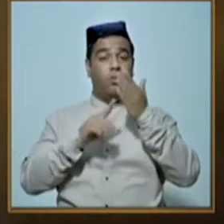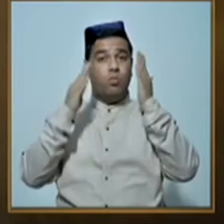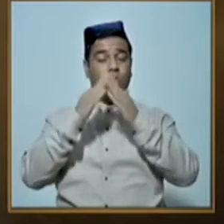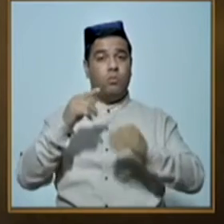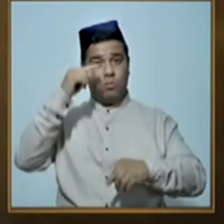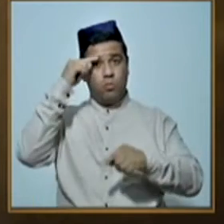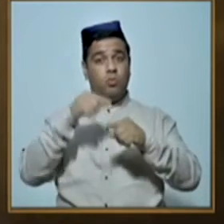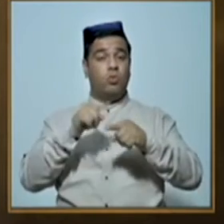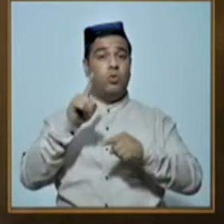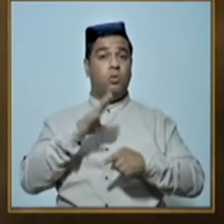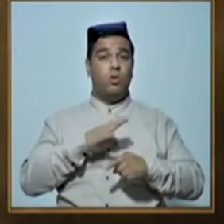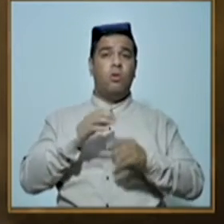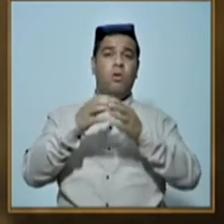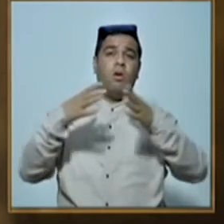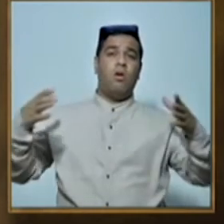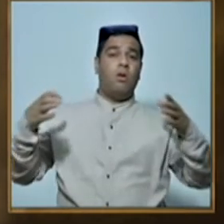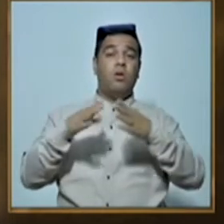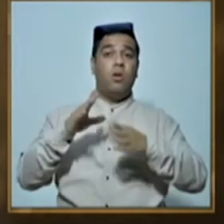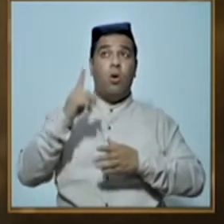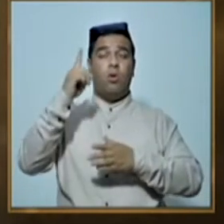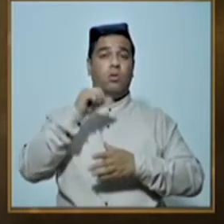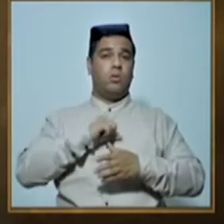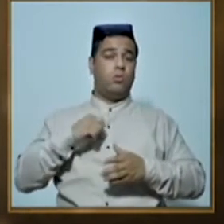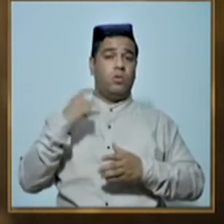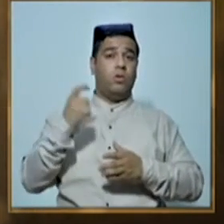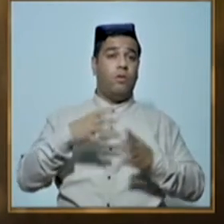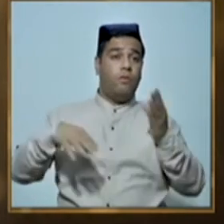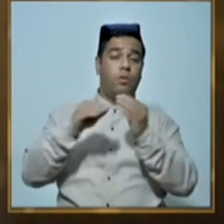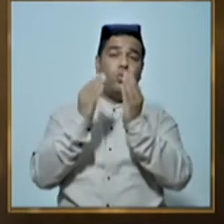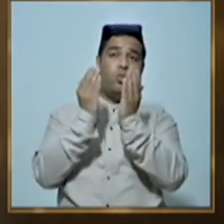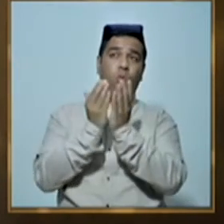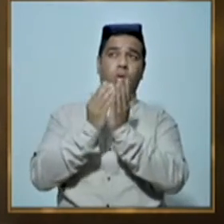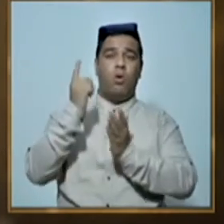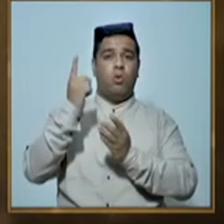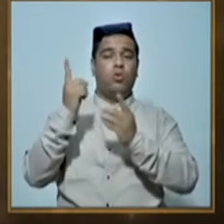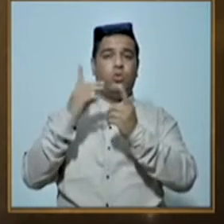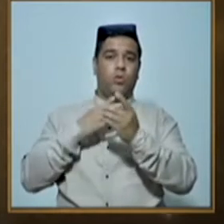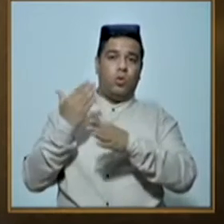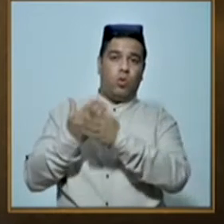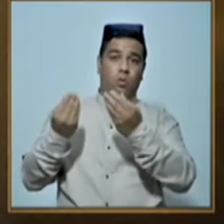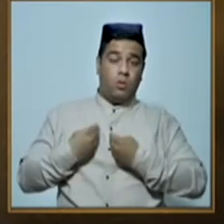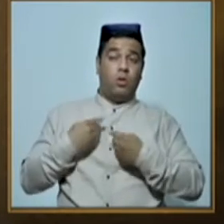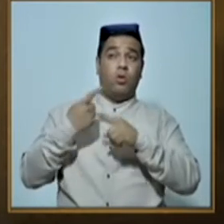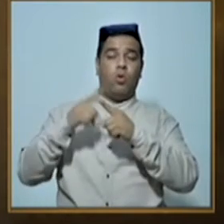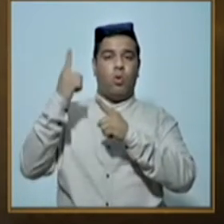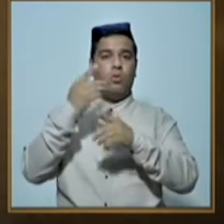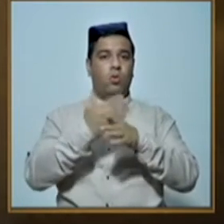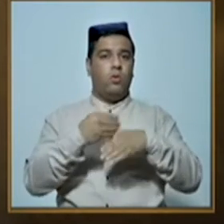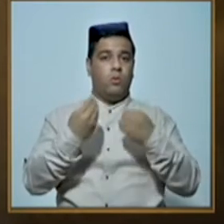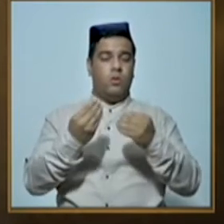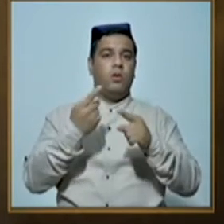ko'plikka hayol ketib, Allohni o'zi nusrat bersin degan tilak susayib qoldi. Ana shu ma'noda shu holat